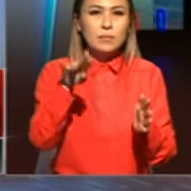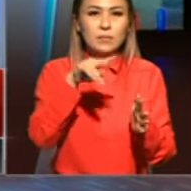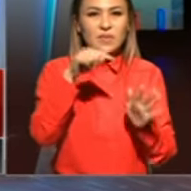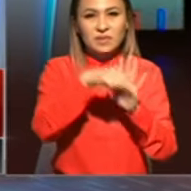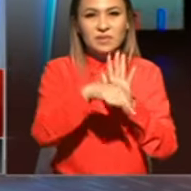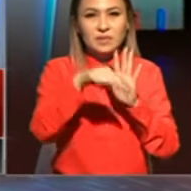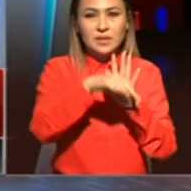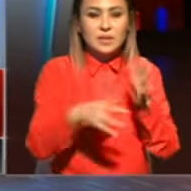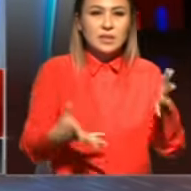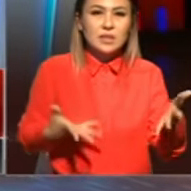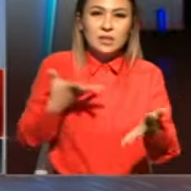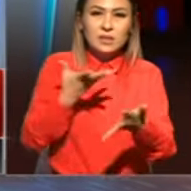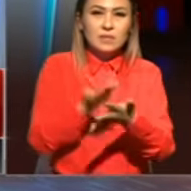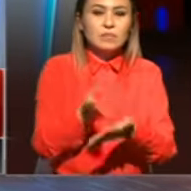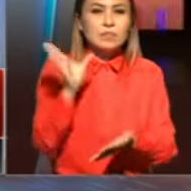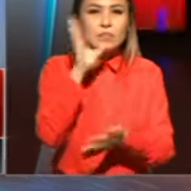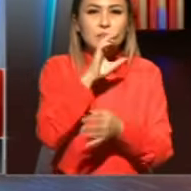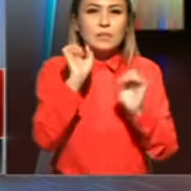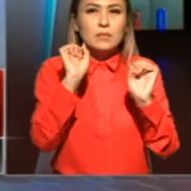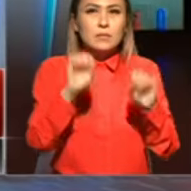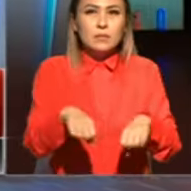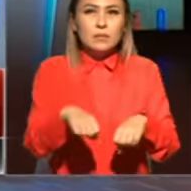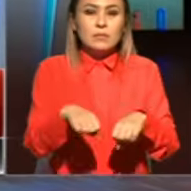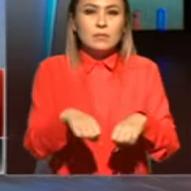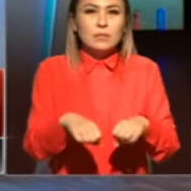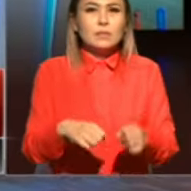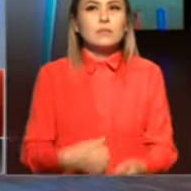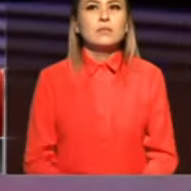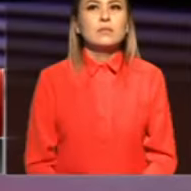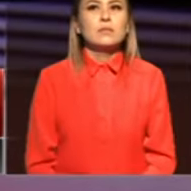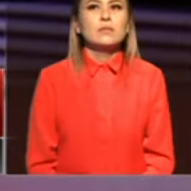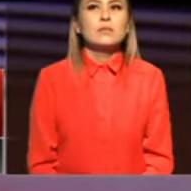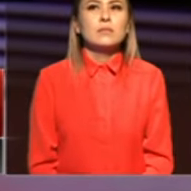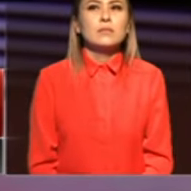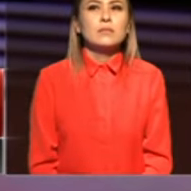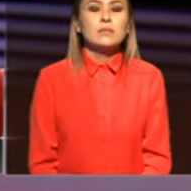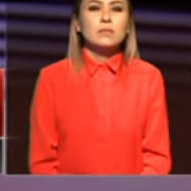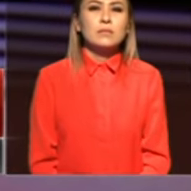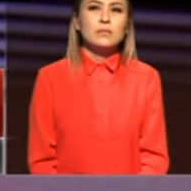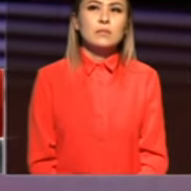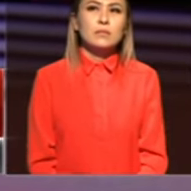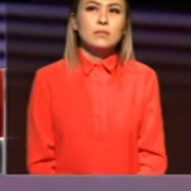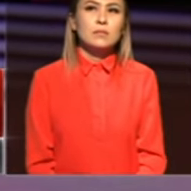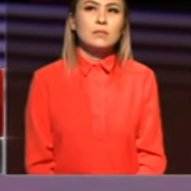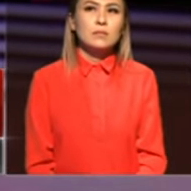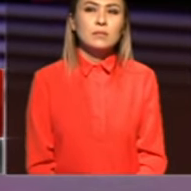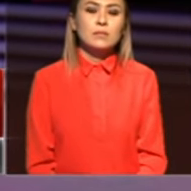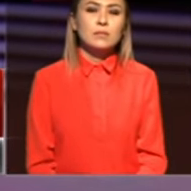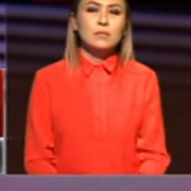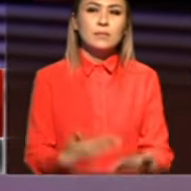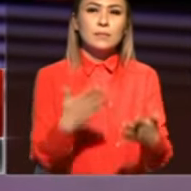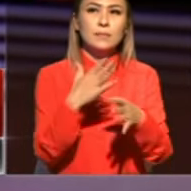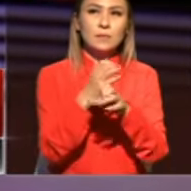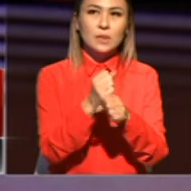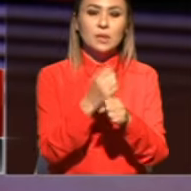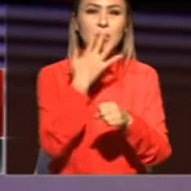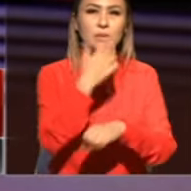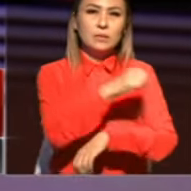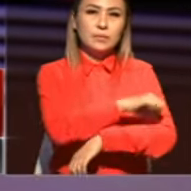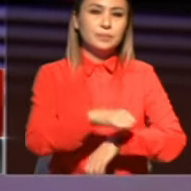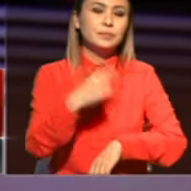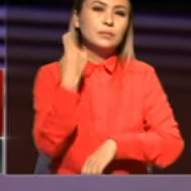инвестицияға пайдалану мүмкіндігі, яғни бұларда жағдайы бар еді былайша айтқанда. Демек жаңағы қысқаша айтқанда сыртқы қарызды